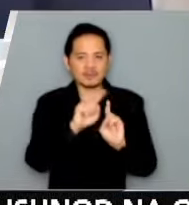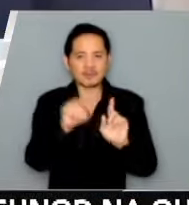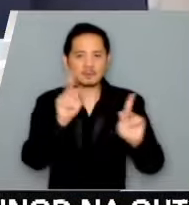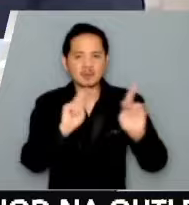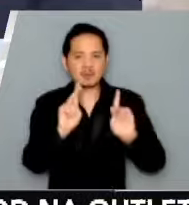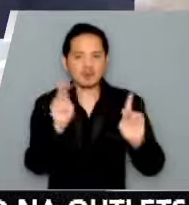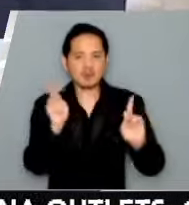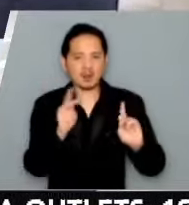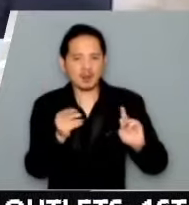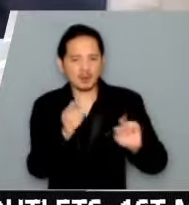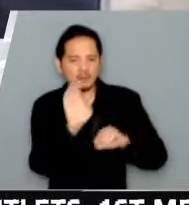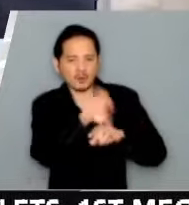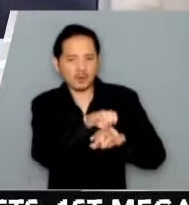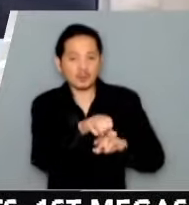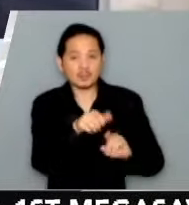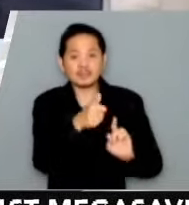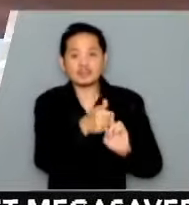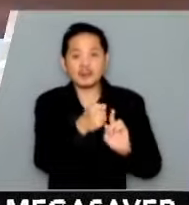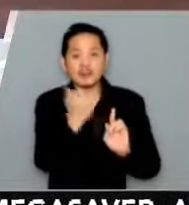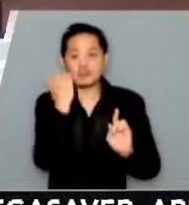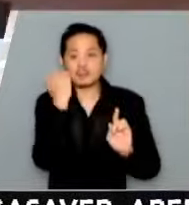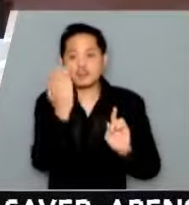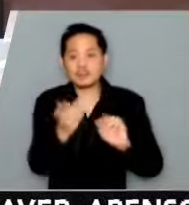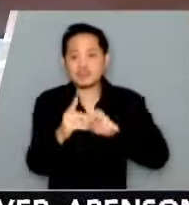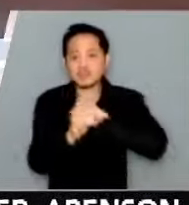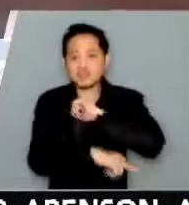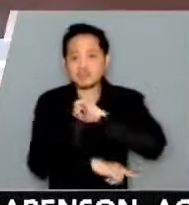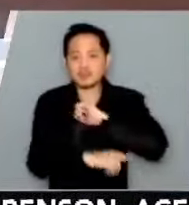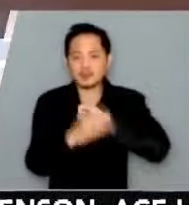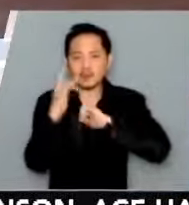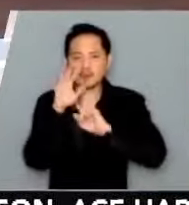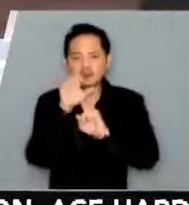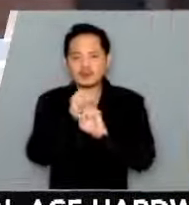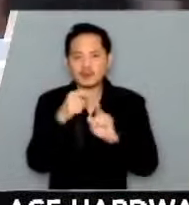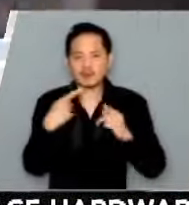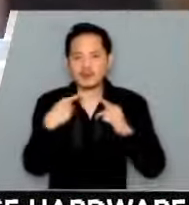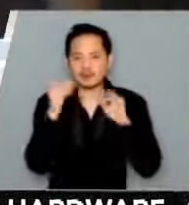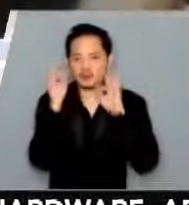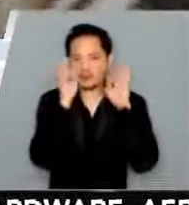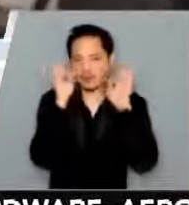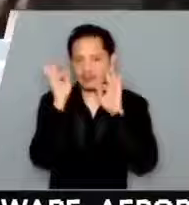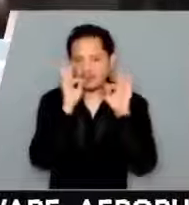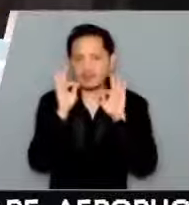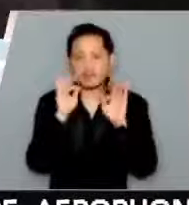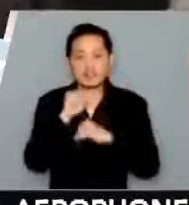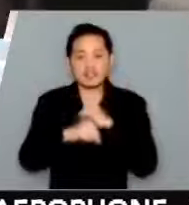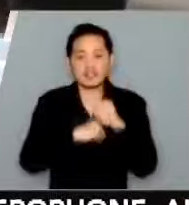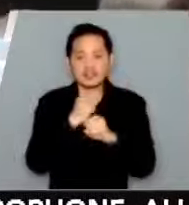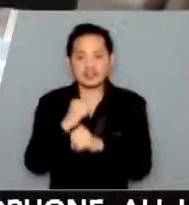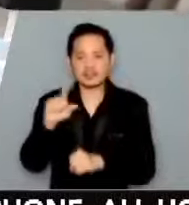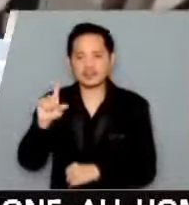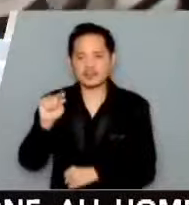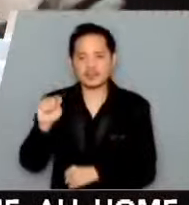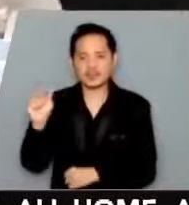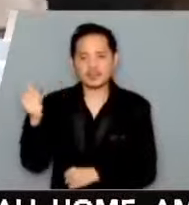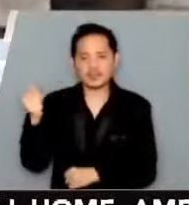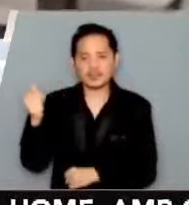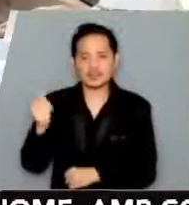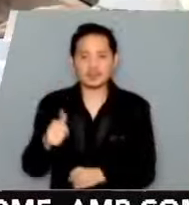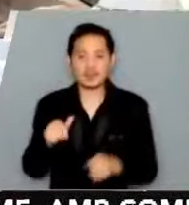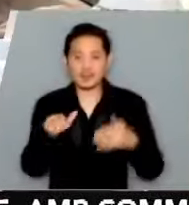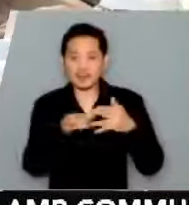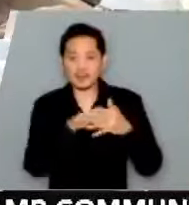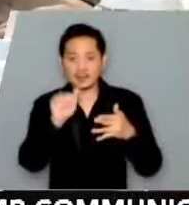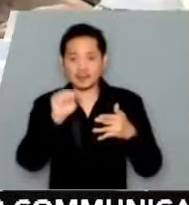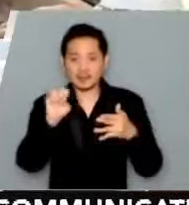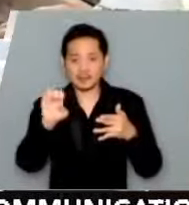row ng Indonesia si Veloso matapos mahulihan ng ilegal na droga noong 2010. Bukod sa kaso ni Veloso, napag-usapan din